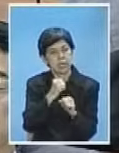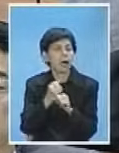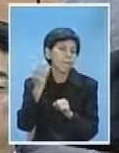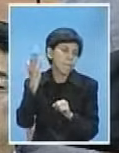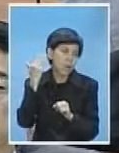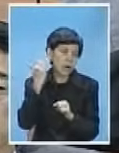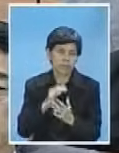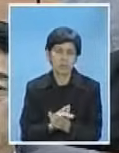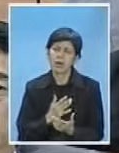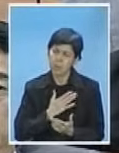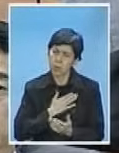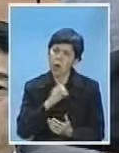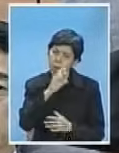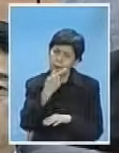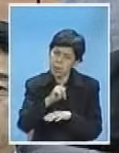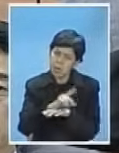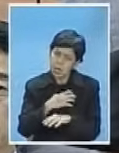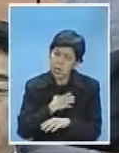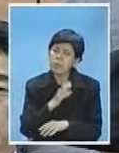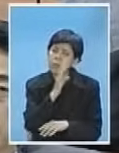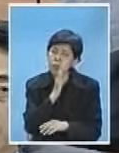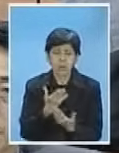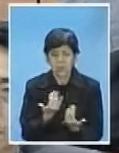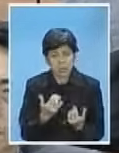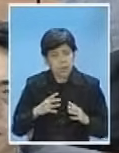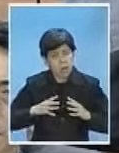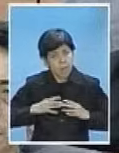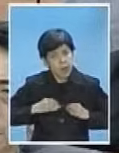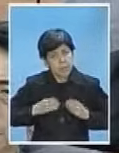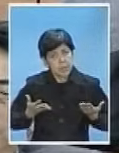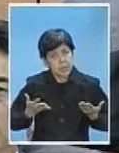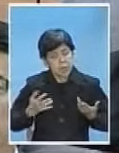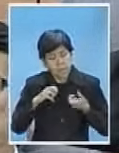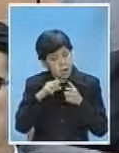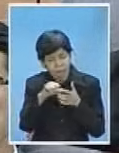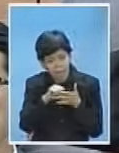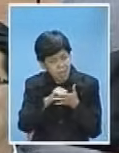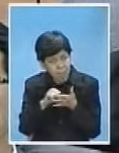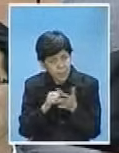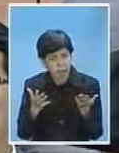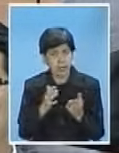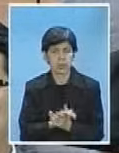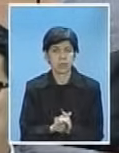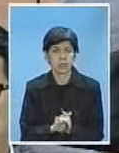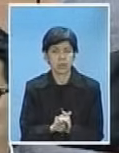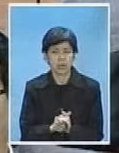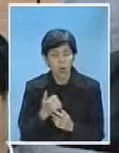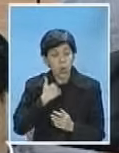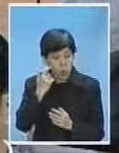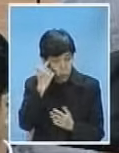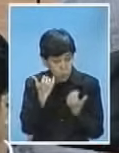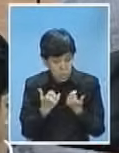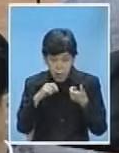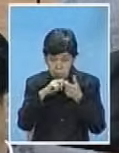นั้นผมต้องกราบเรียนท่านประธานว่าถ้าเราไม่ยอมรับความเป็นจริงเราจะแก้ปัญหาไม่ได้เมื่อเรารู้ว่าความ